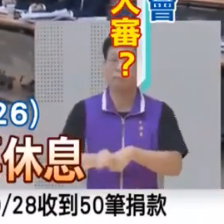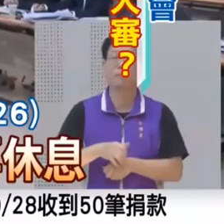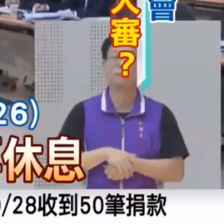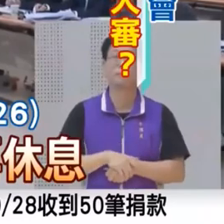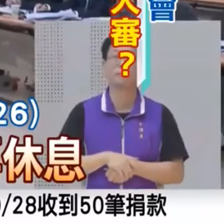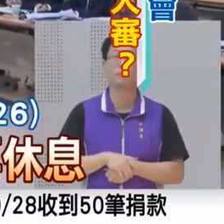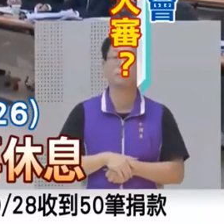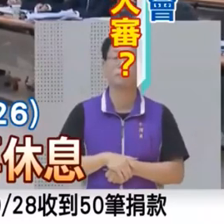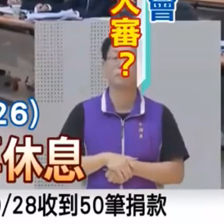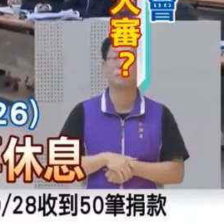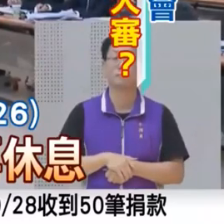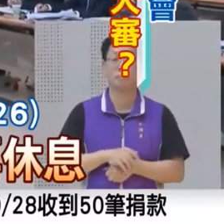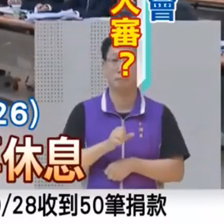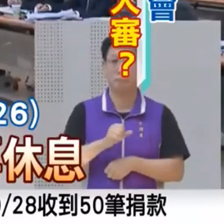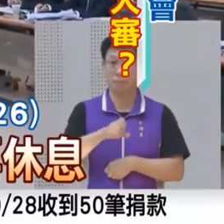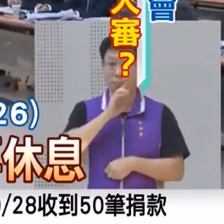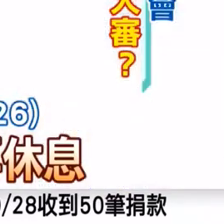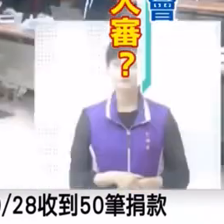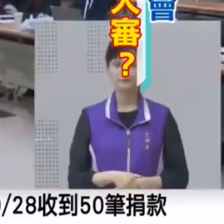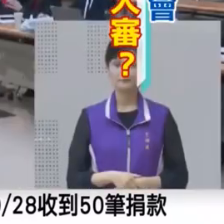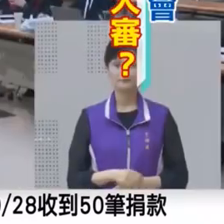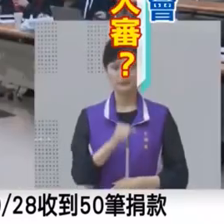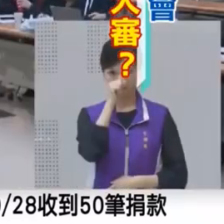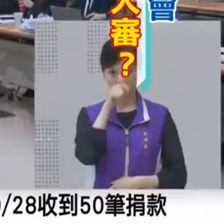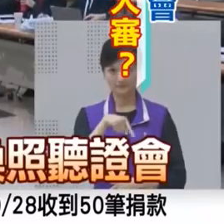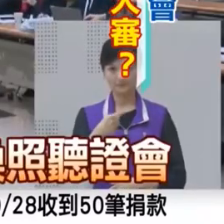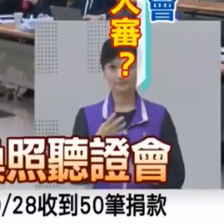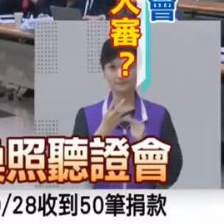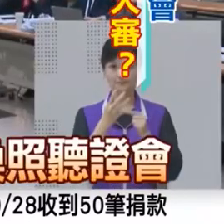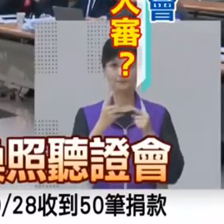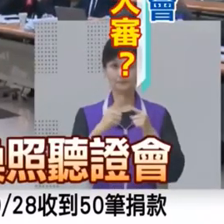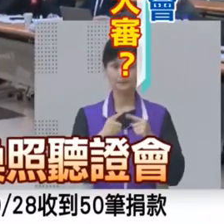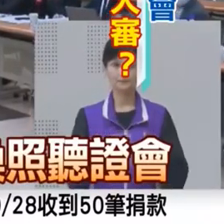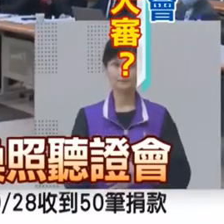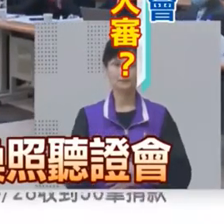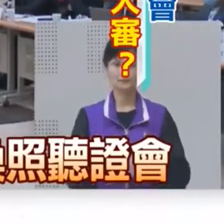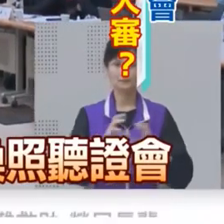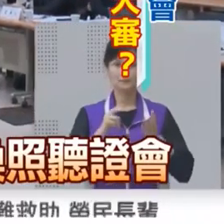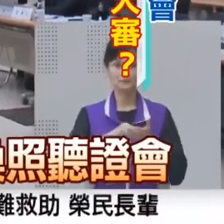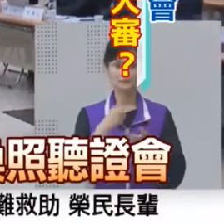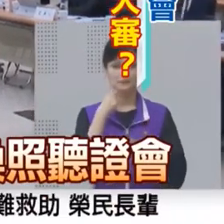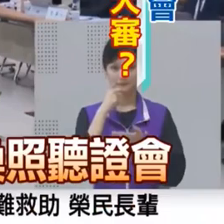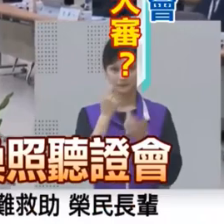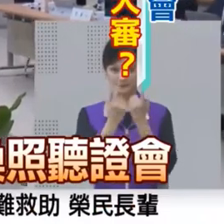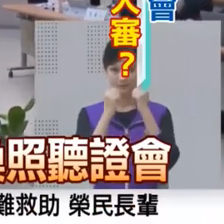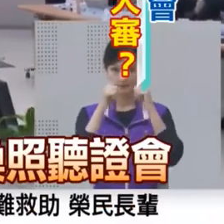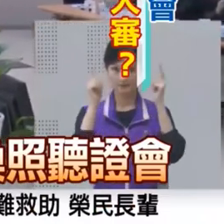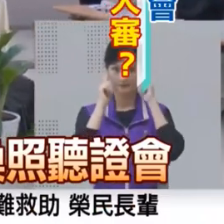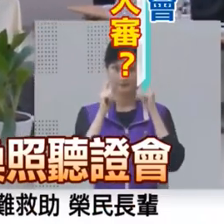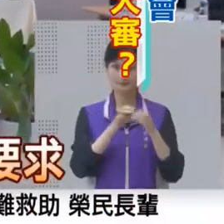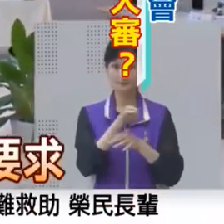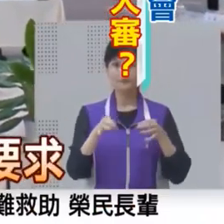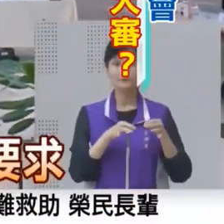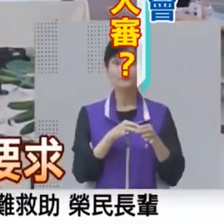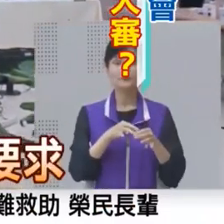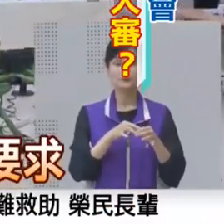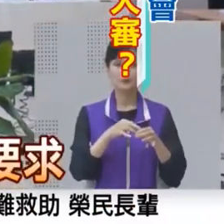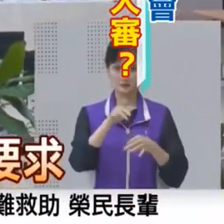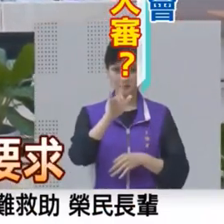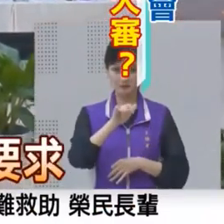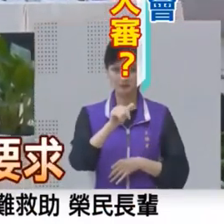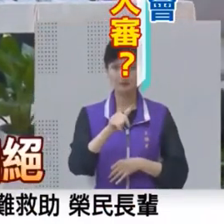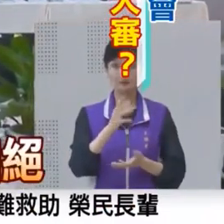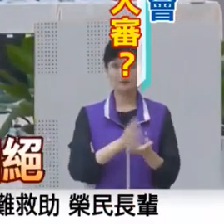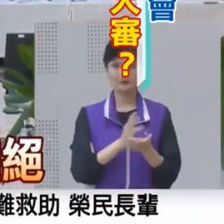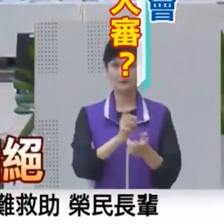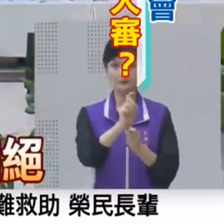为 陈述完之后我们再休息。 驳回再驳回，10月26号 NCC 中天新闻换照听证会，中天律师提